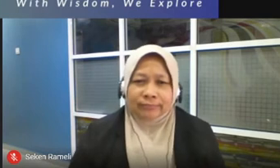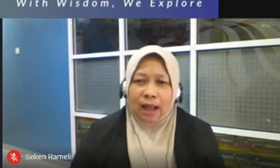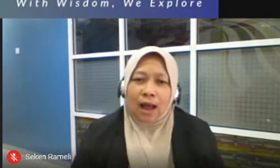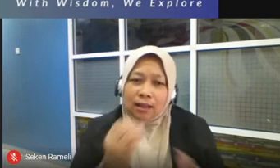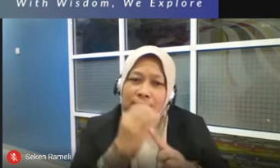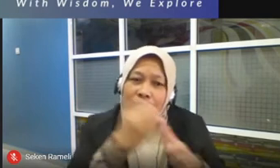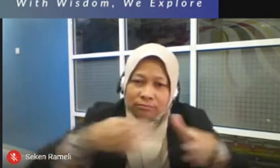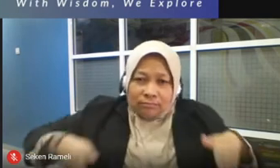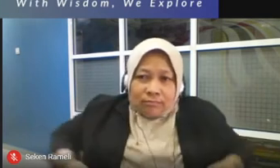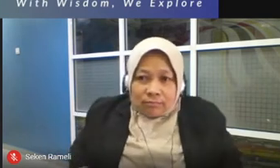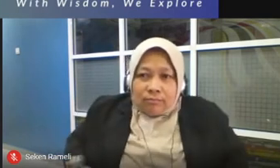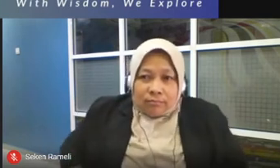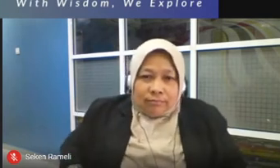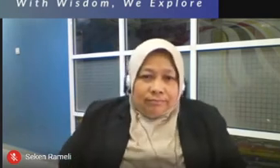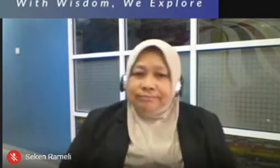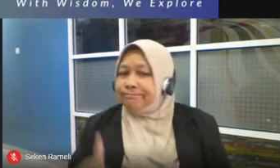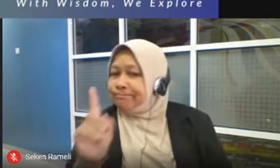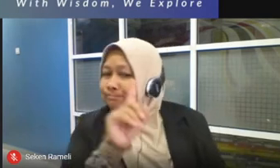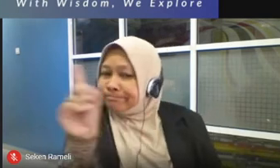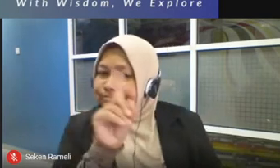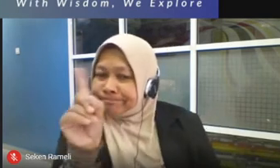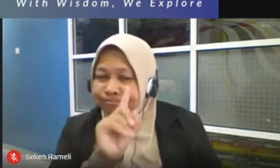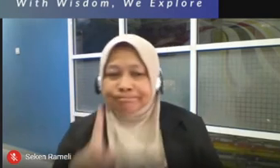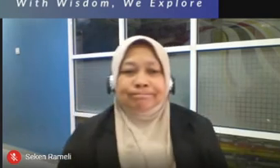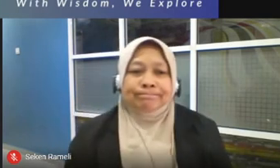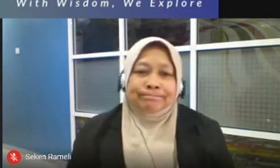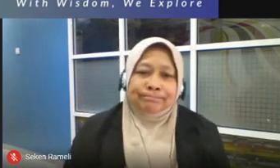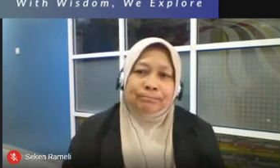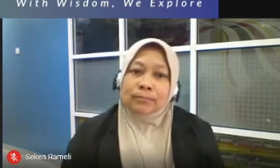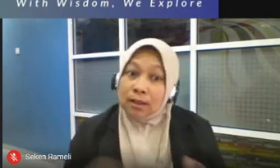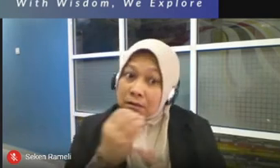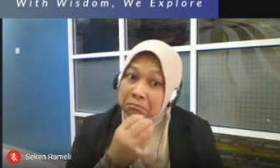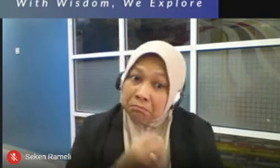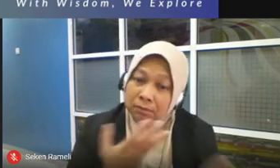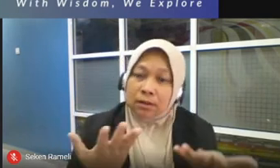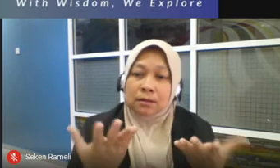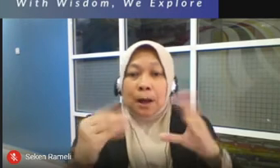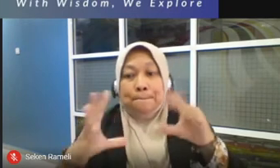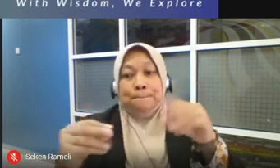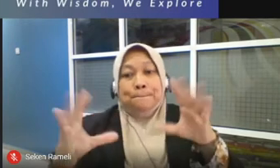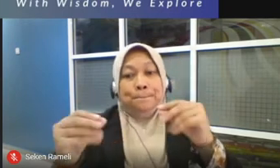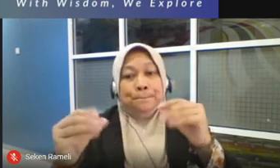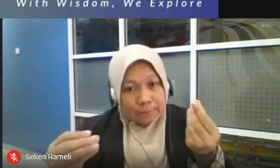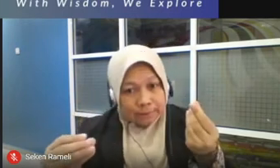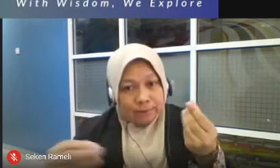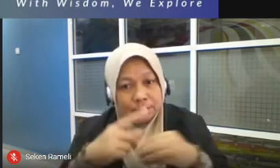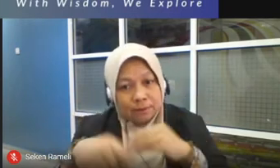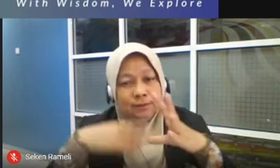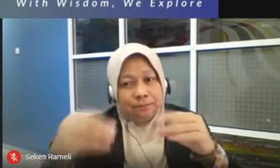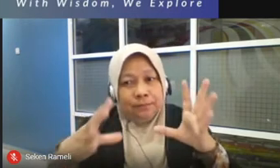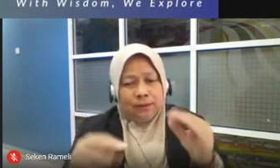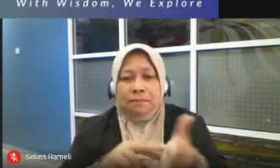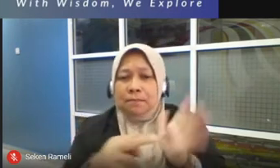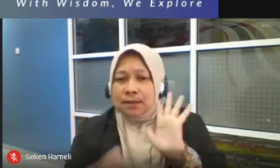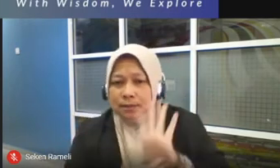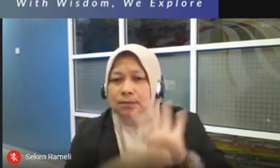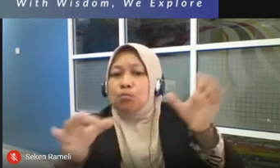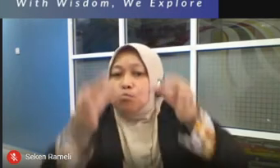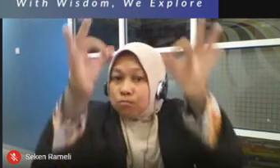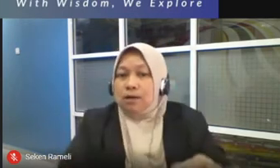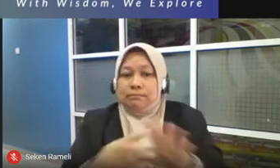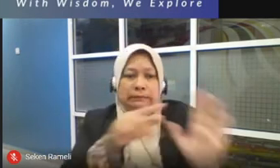tangan dalam poket apabila anda akan bermesyuarat. Dan juga anda seorang yang membuat